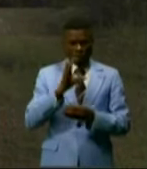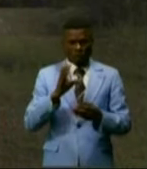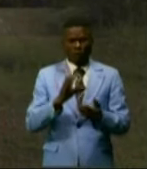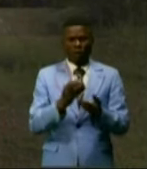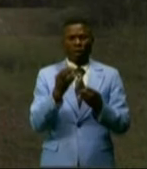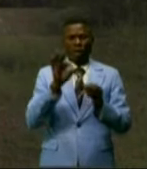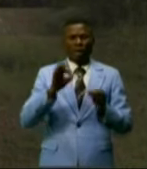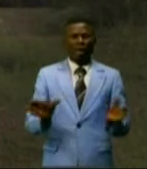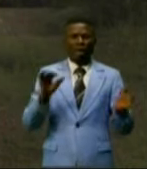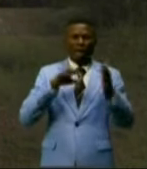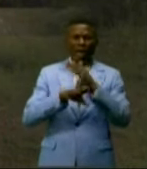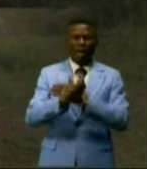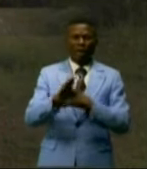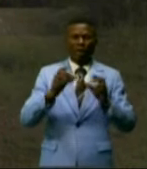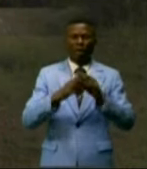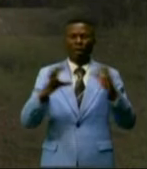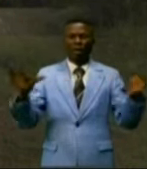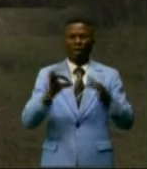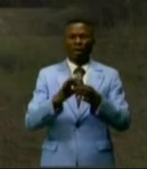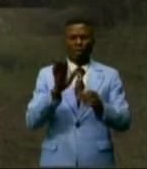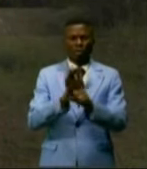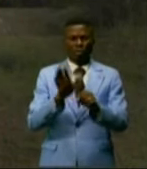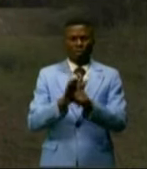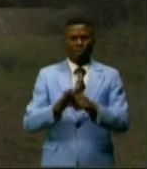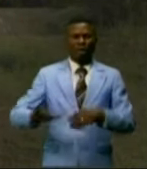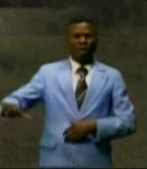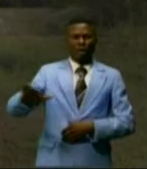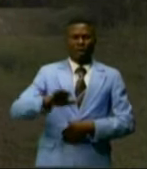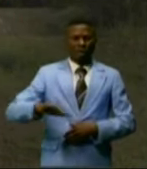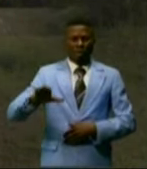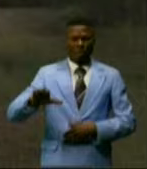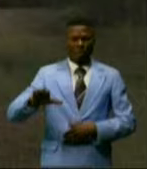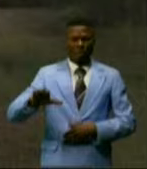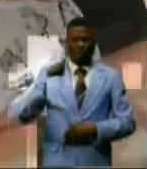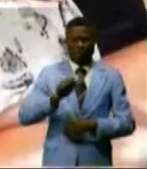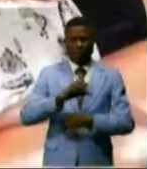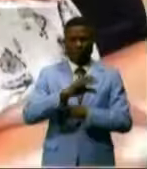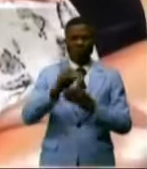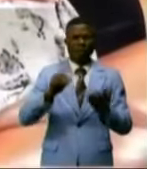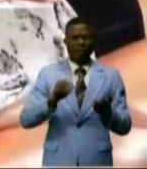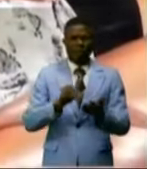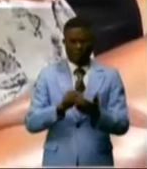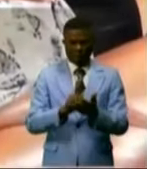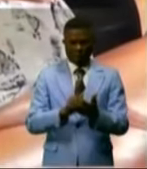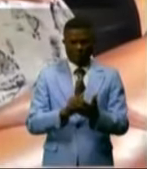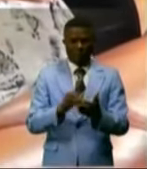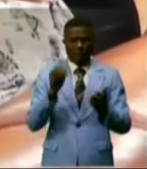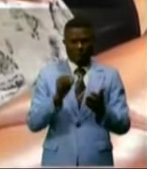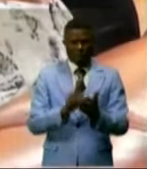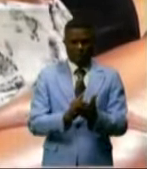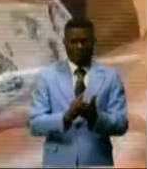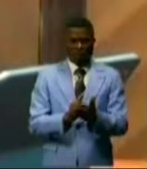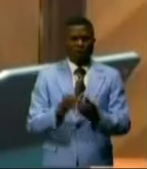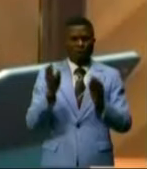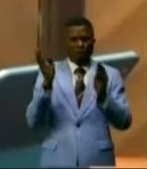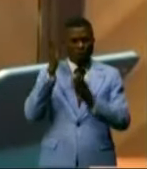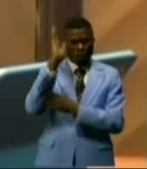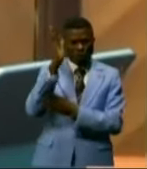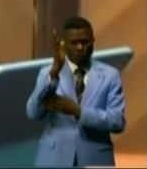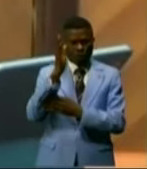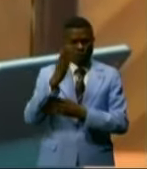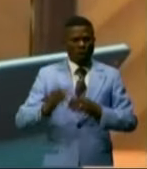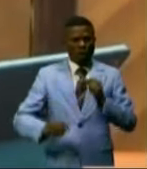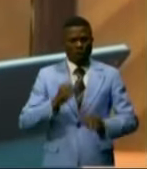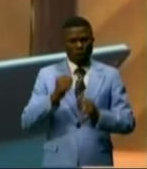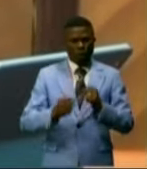grande intégration et interconnexion des États de la région de l'Afrique centrale. Elle a également loué les